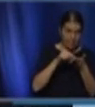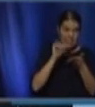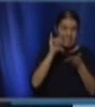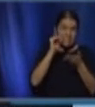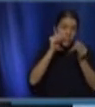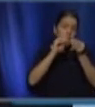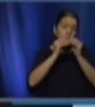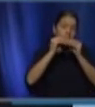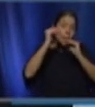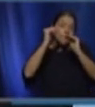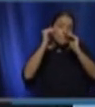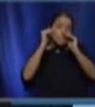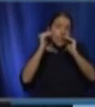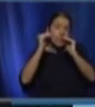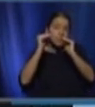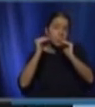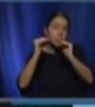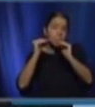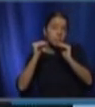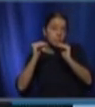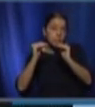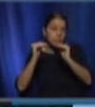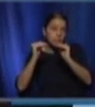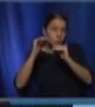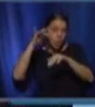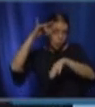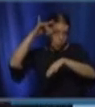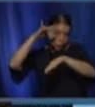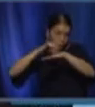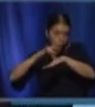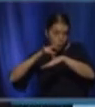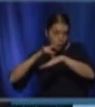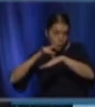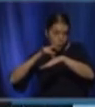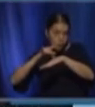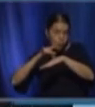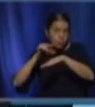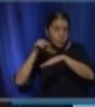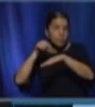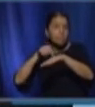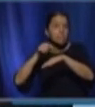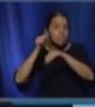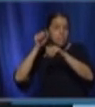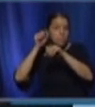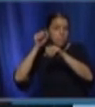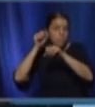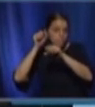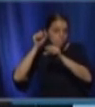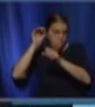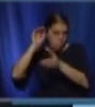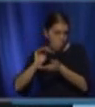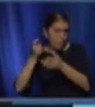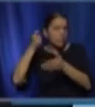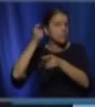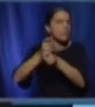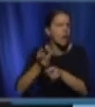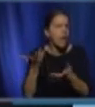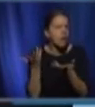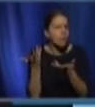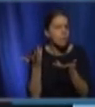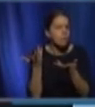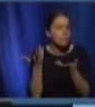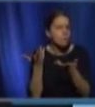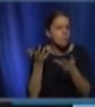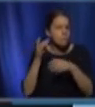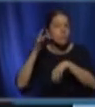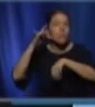capable d'alléger ces mesures-là qui sont quand même assez restrictives, prolongées pendant 4 semaines. Ça prend quoi pour qu'on revienne à 2 semaines,